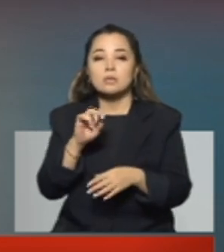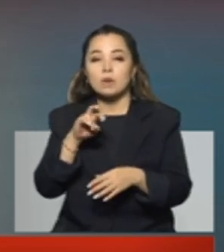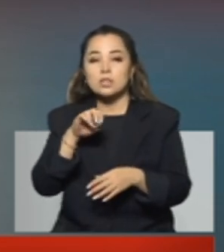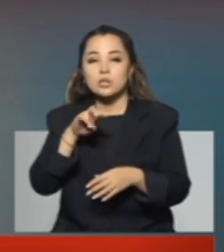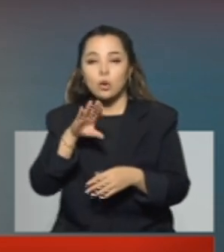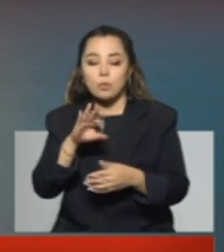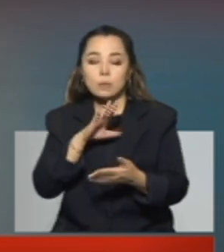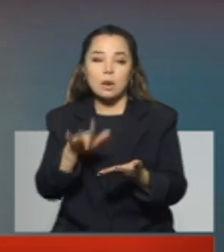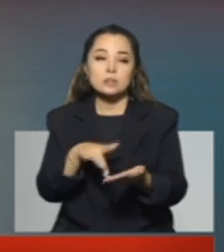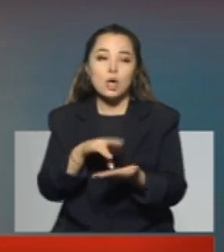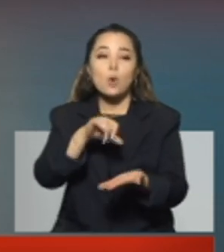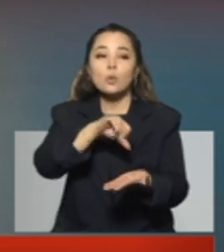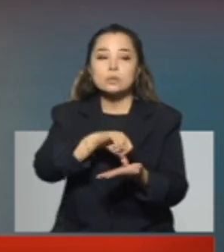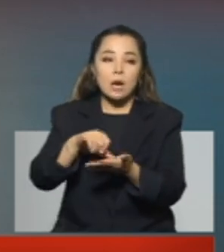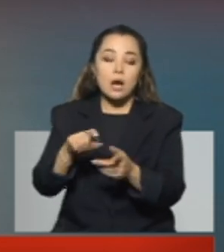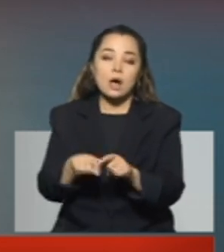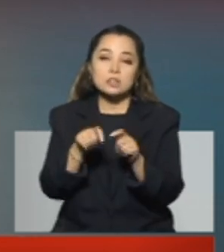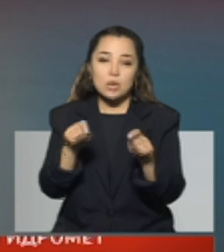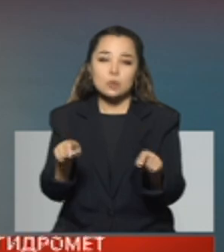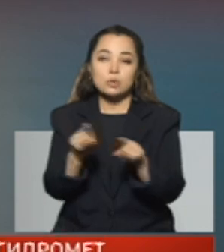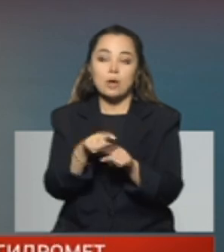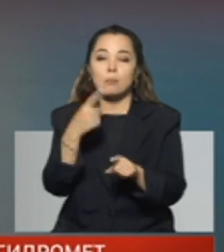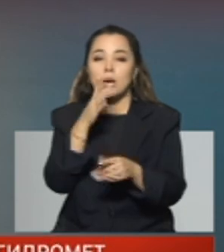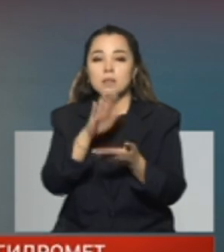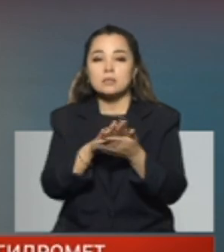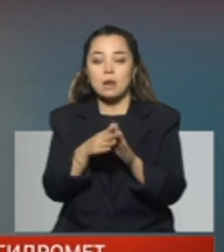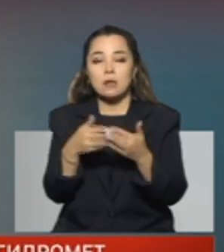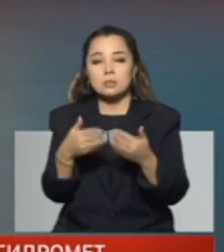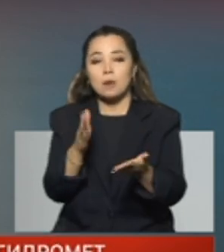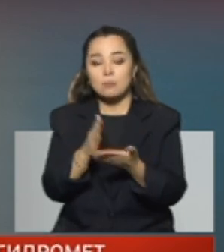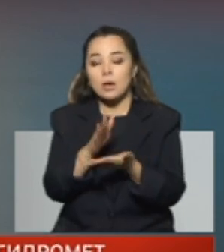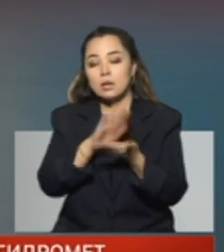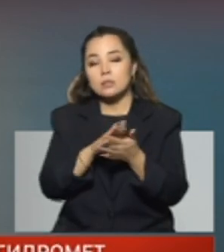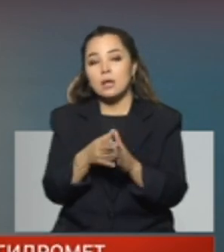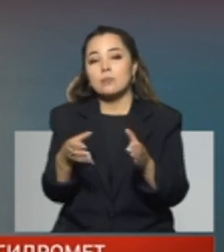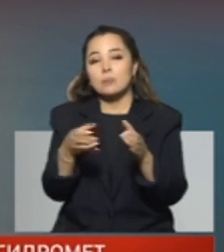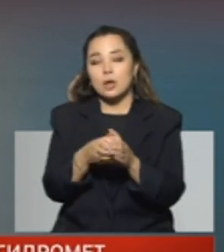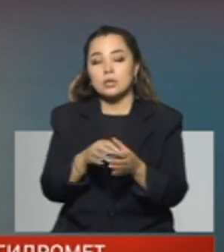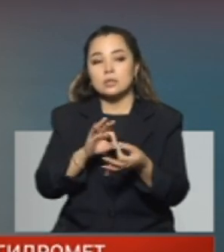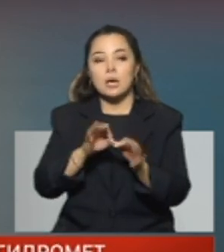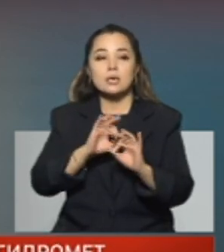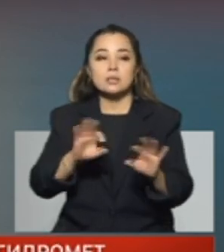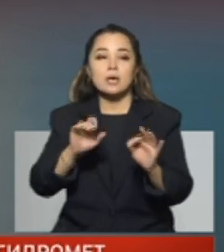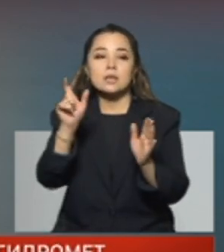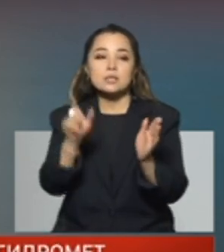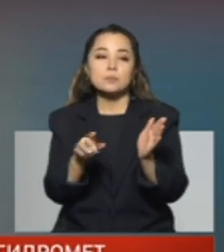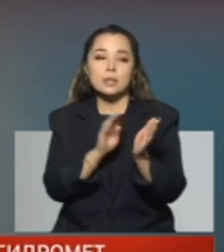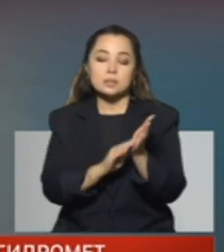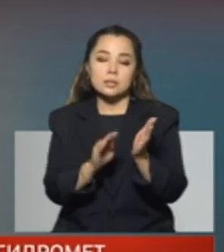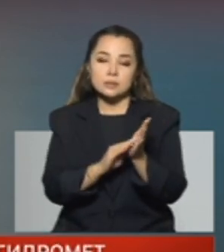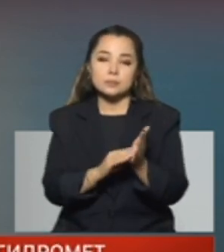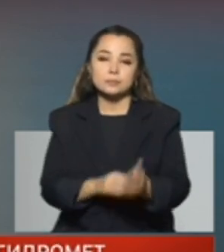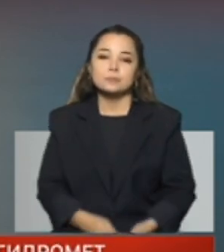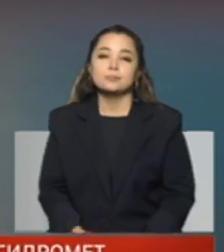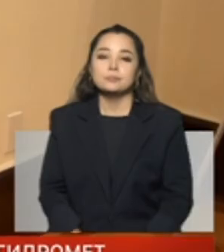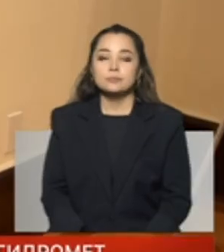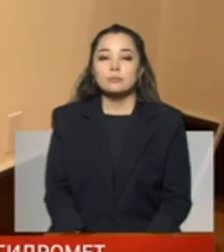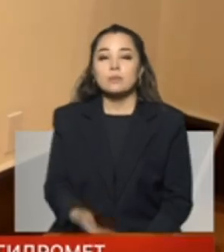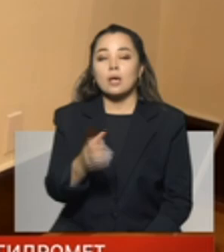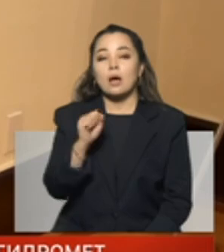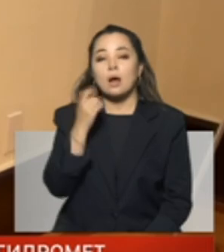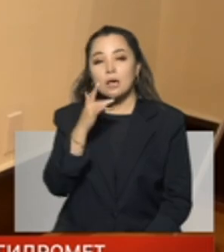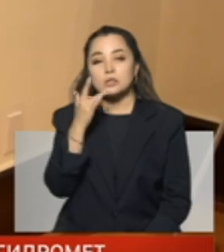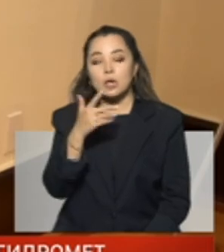тіпті учаскелердің ашылғанына бір сағат қана болды. Меншікті тілшіміз Жалғас Сәдібекұлы толып тұрады. Ақштың